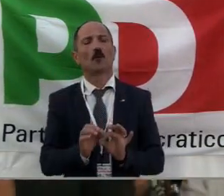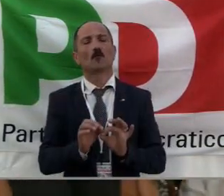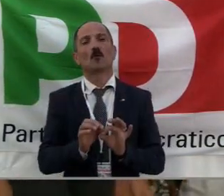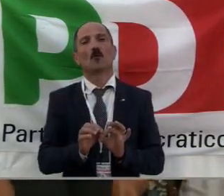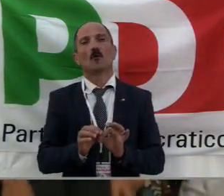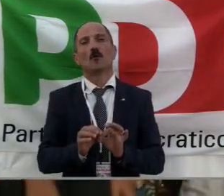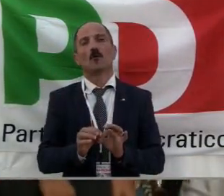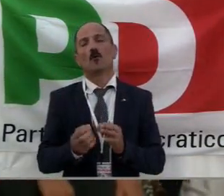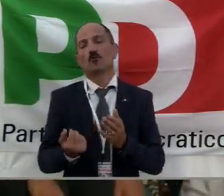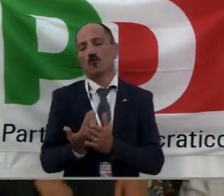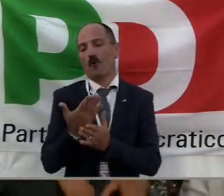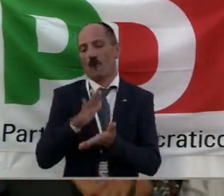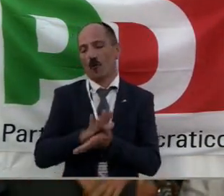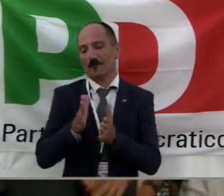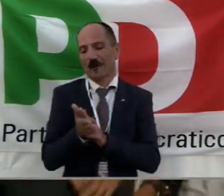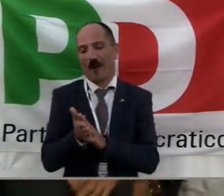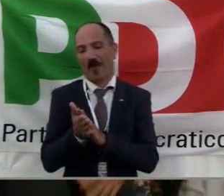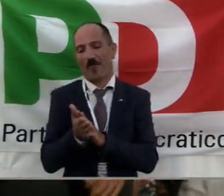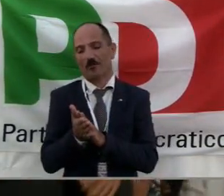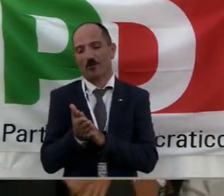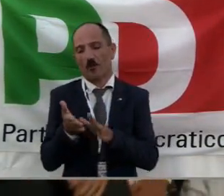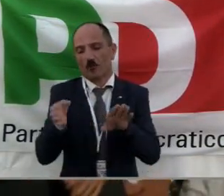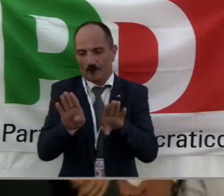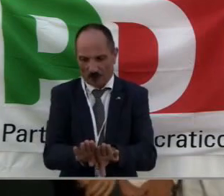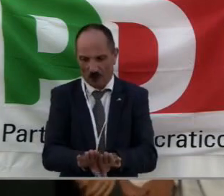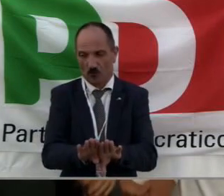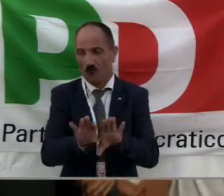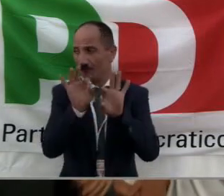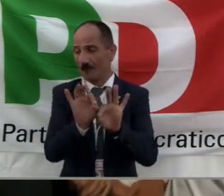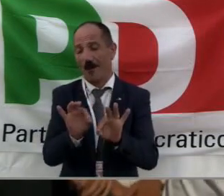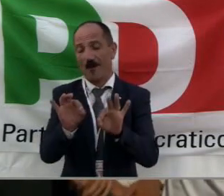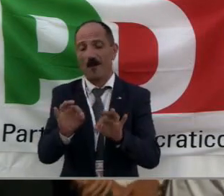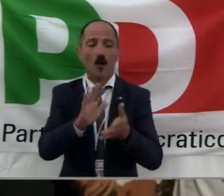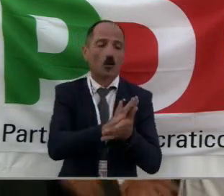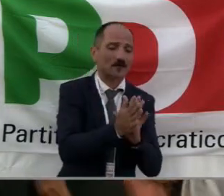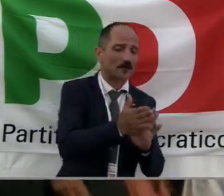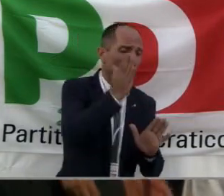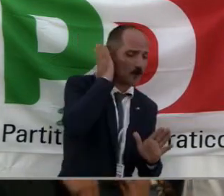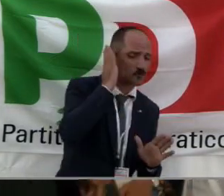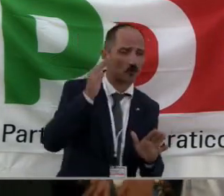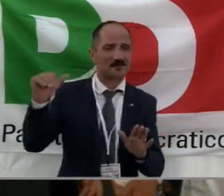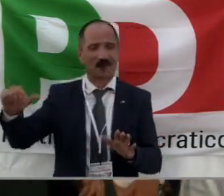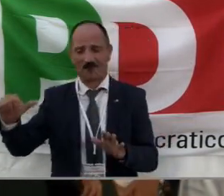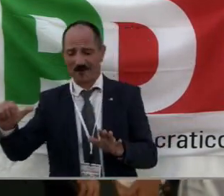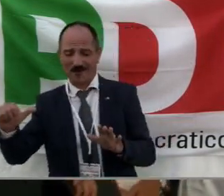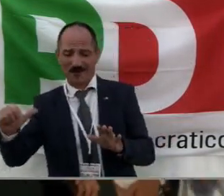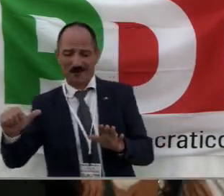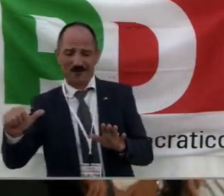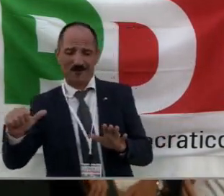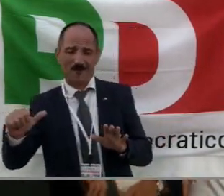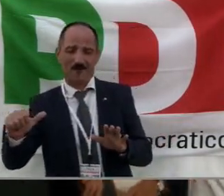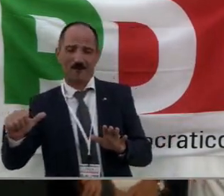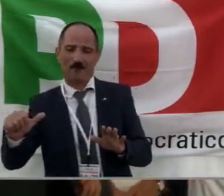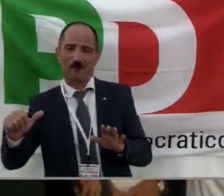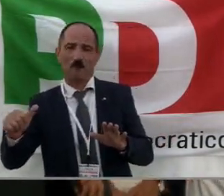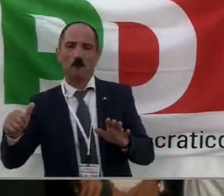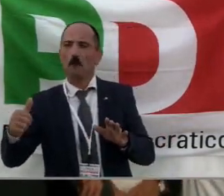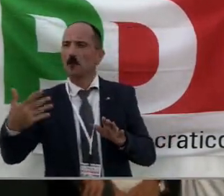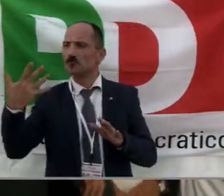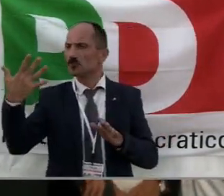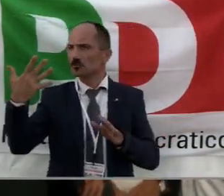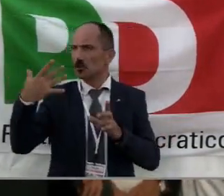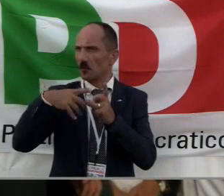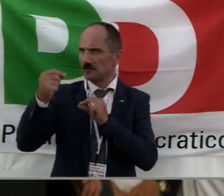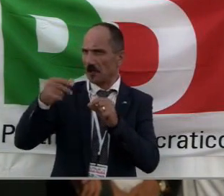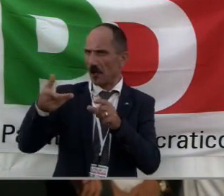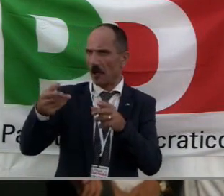Ha sigillato il nuovo contratto. Peccato che è il contratto tra Berlusconi e Salvini. E dov'è la coerenza dei 5